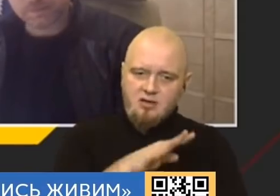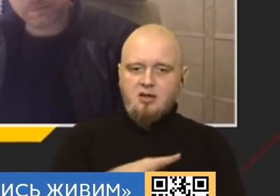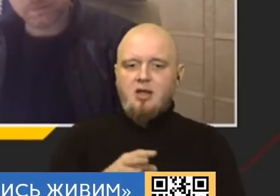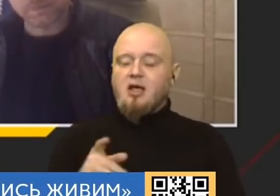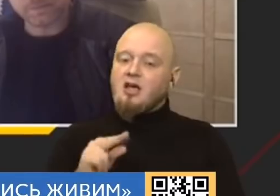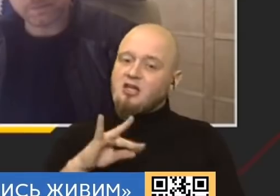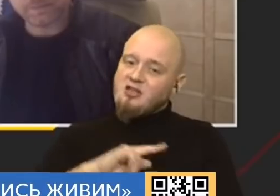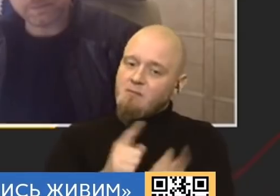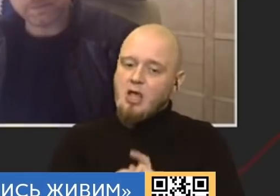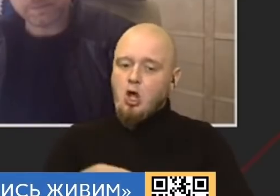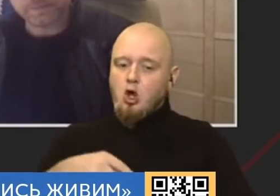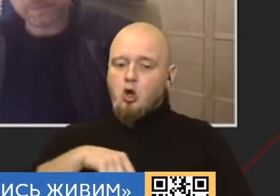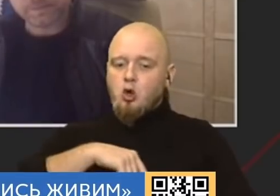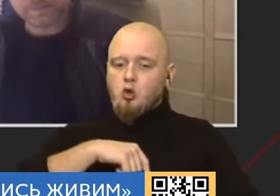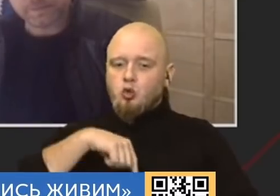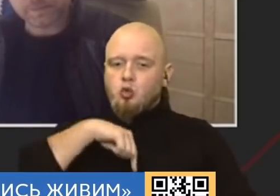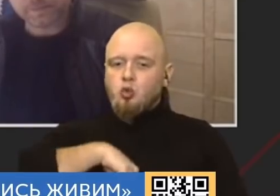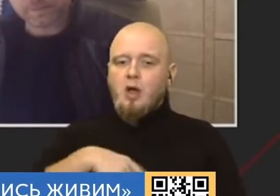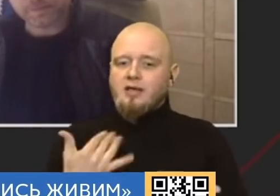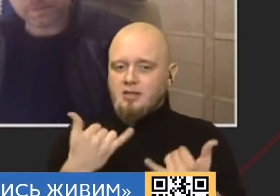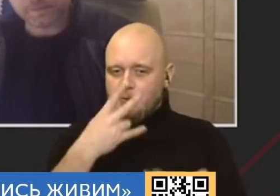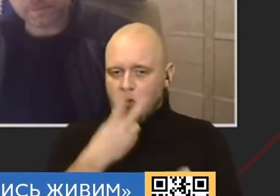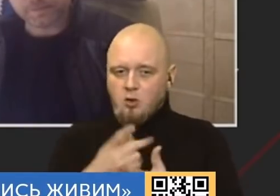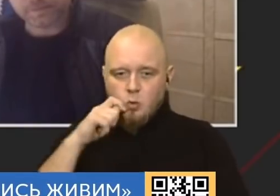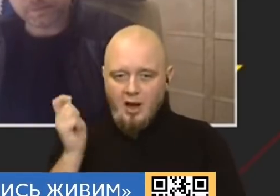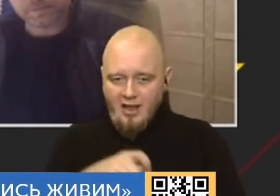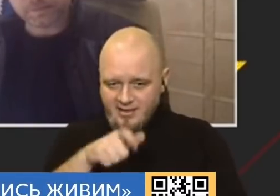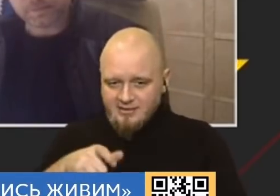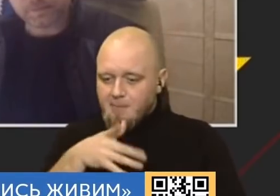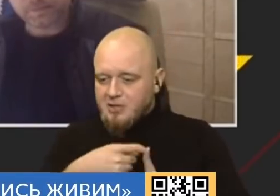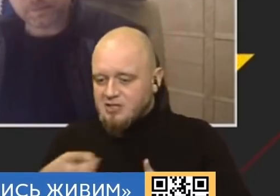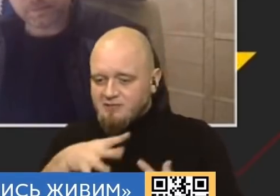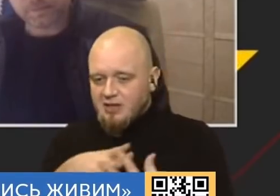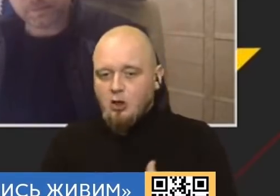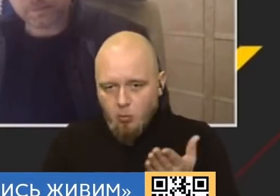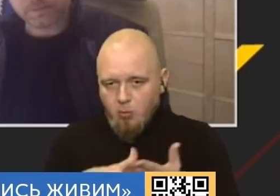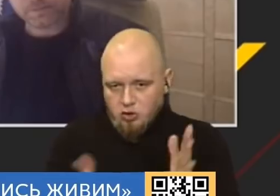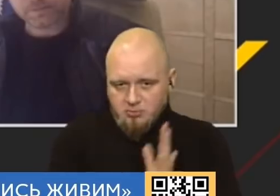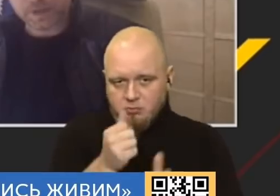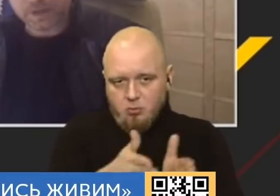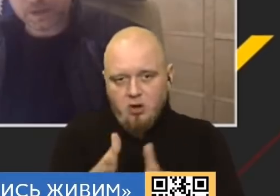зараз українці показують під час цієї війни, допоможе підтримувати порядок в Україні?